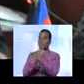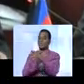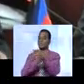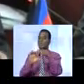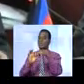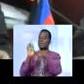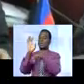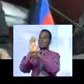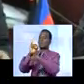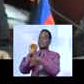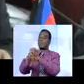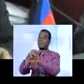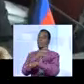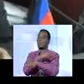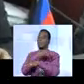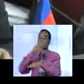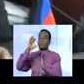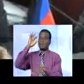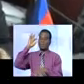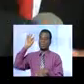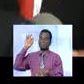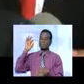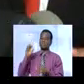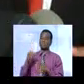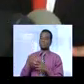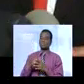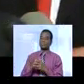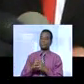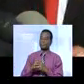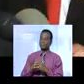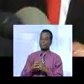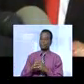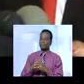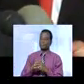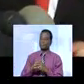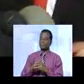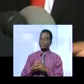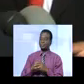Côte d'Ivoire et du Cambodge.